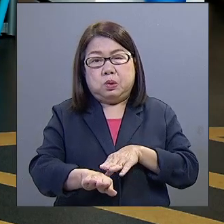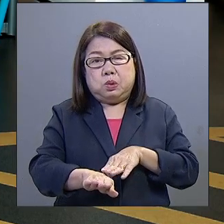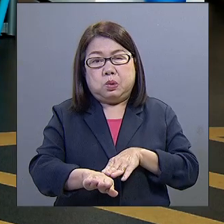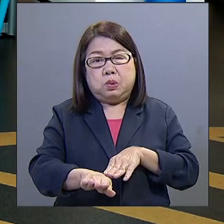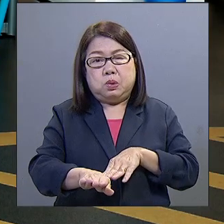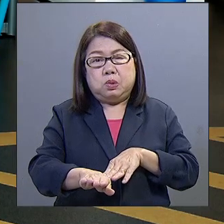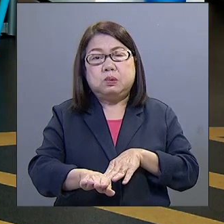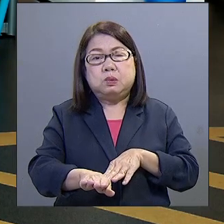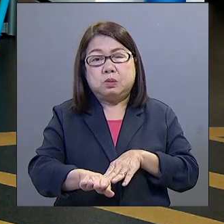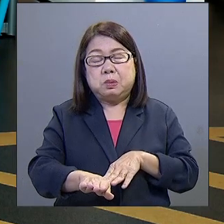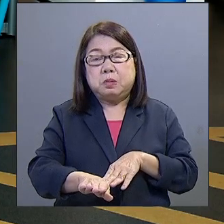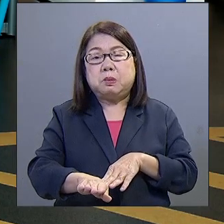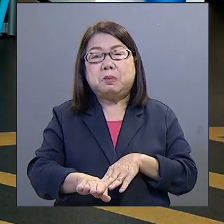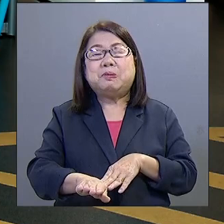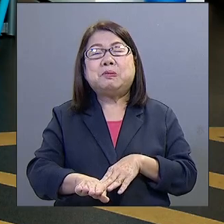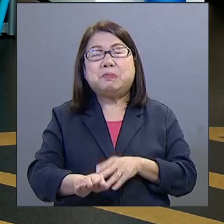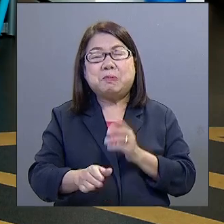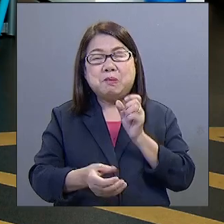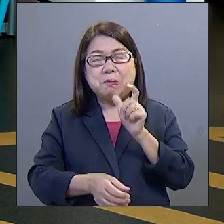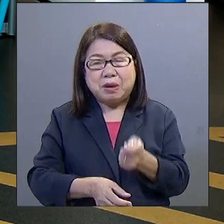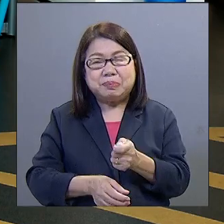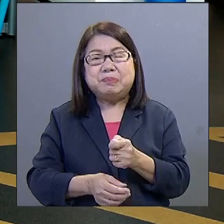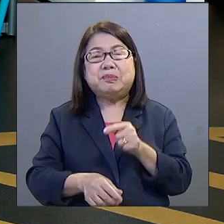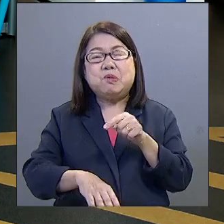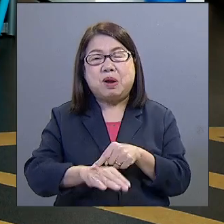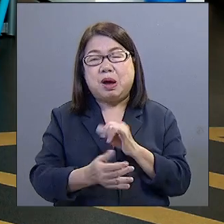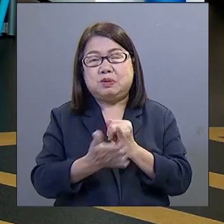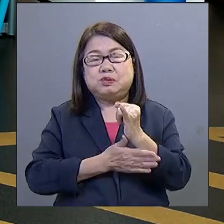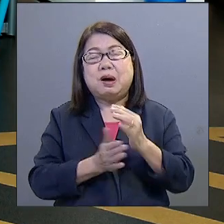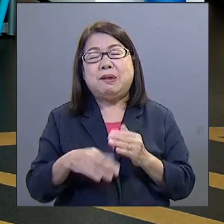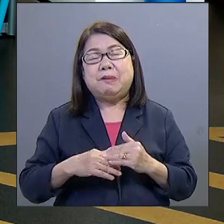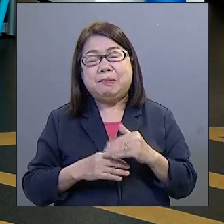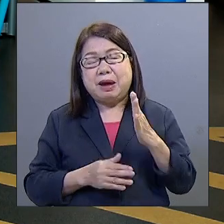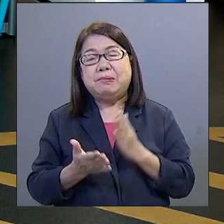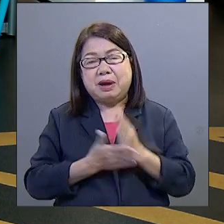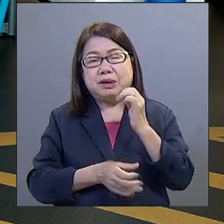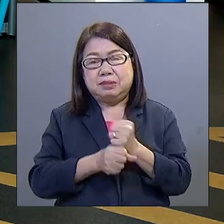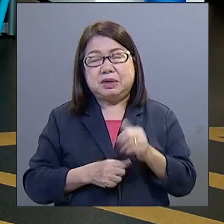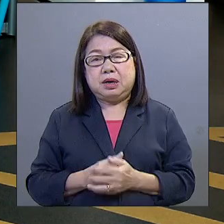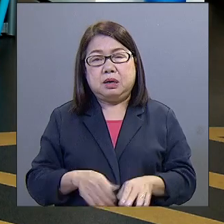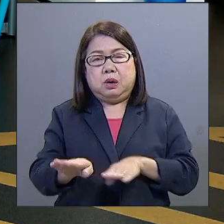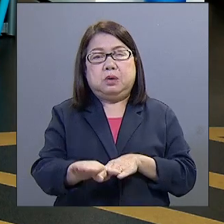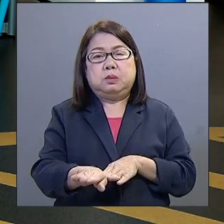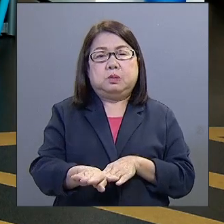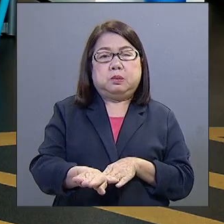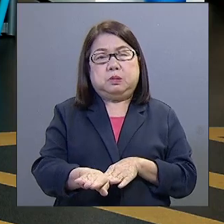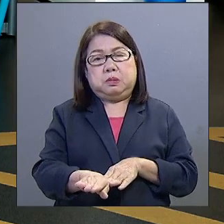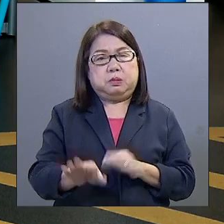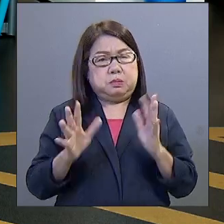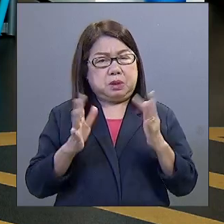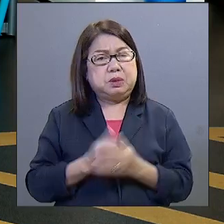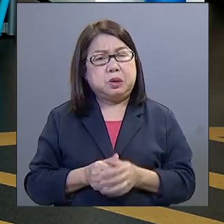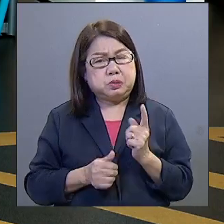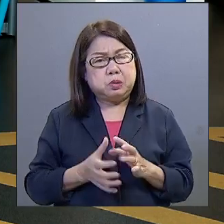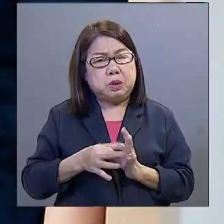คโอเคผ่านค่ะ อันนี้ท่านี้ค่อนข้างจะแบบว่าโหต้องใช้กันความแข็งแรง